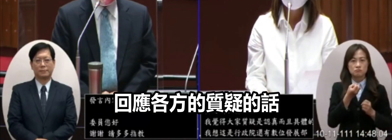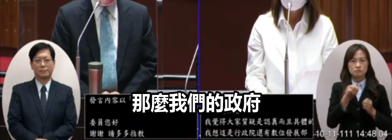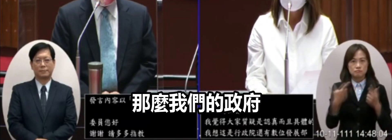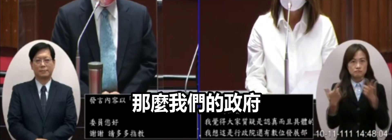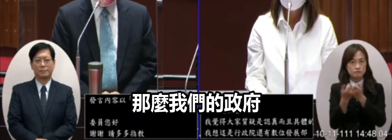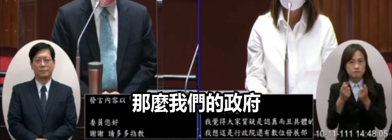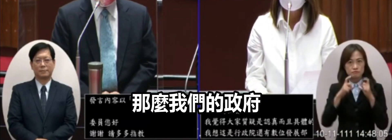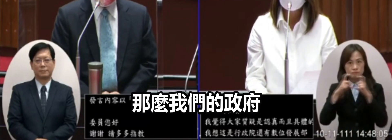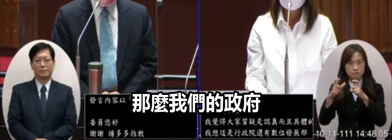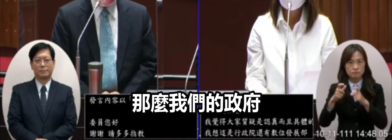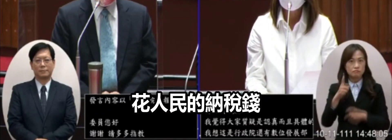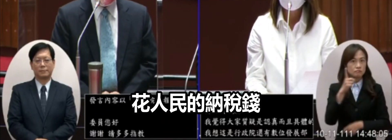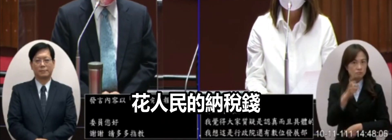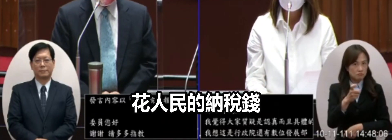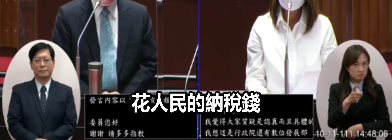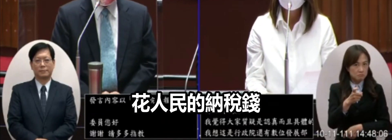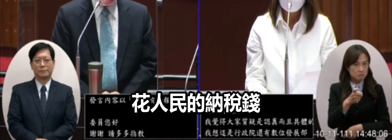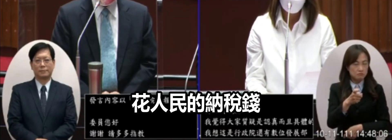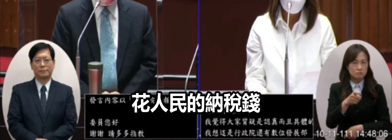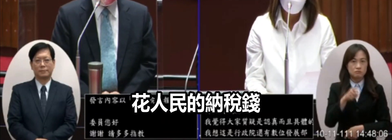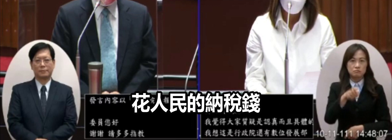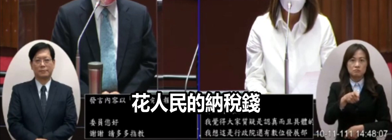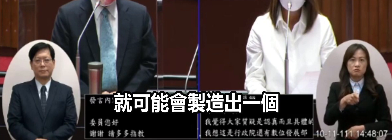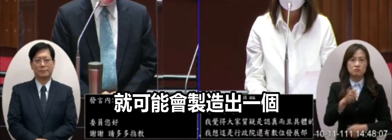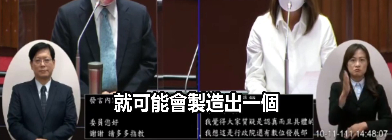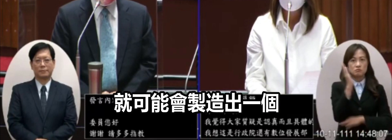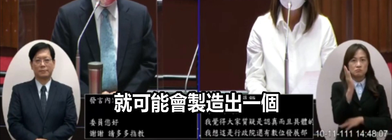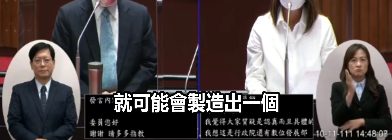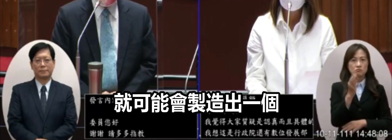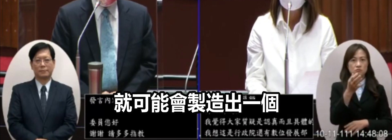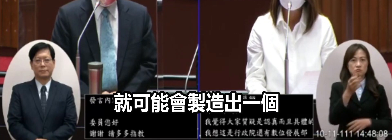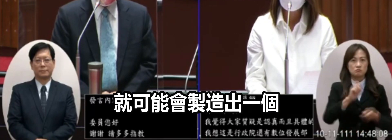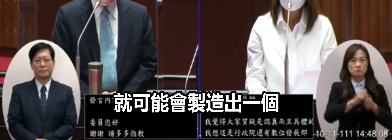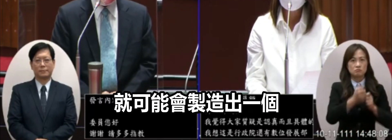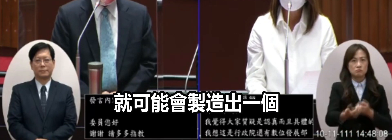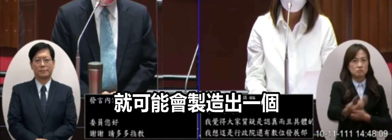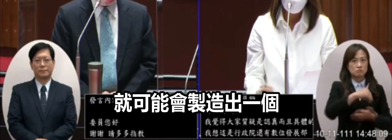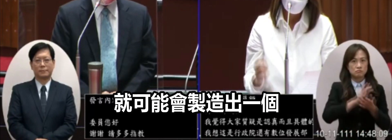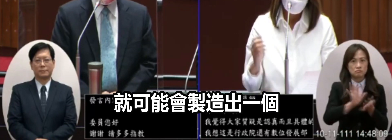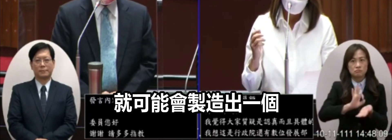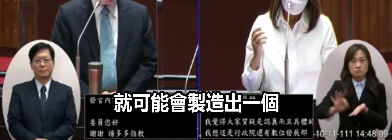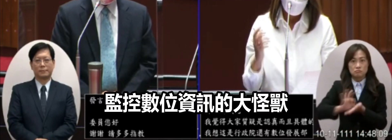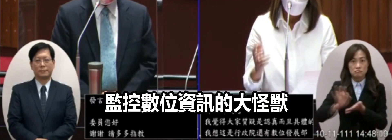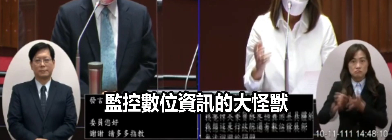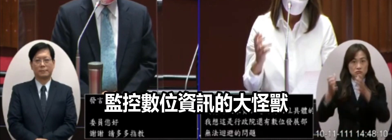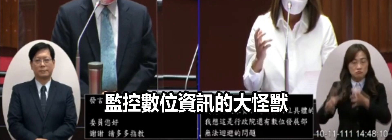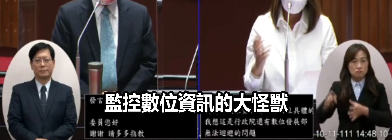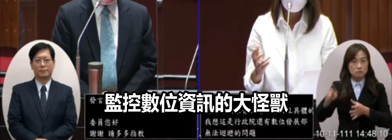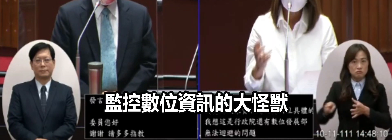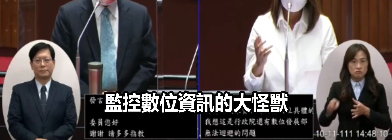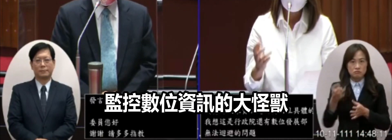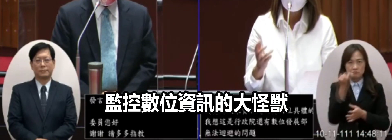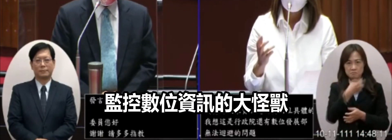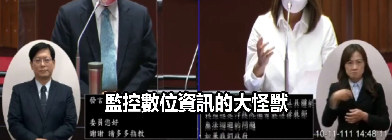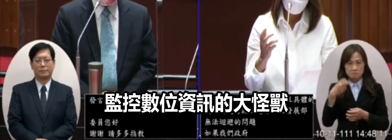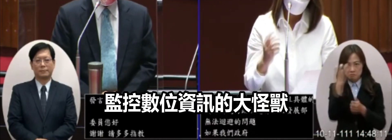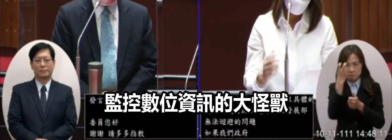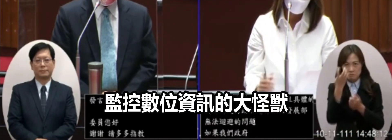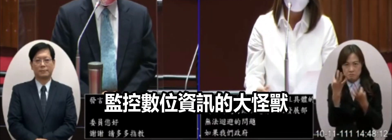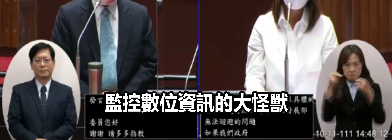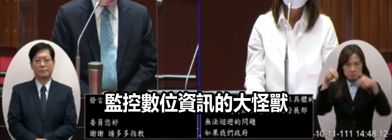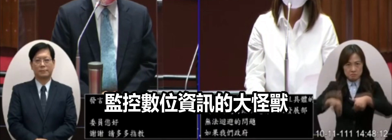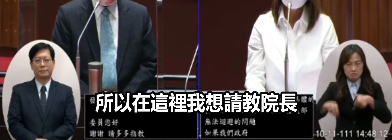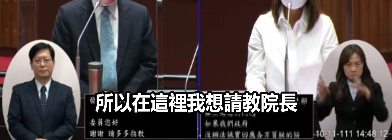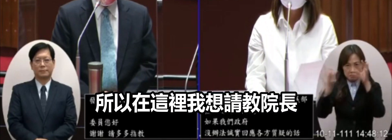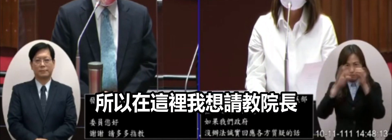话，那么我们的政府花人民的纳税钱就可能会制造出一个监控数位资讯的大